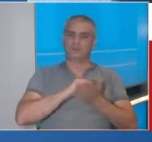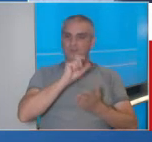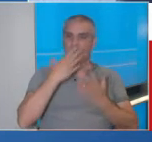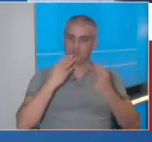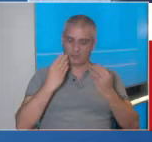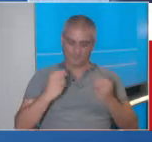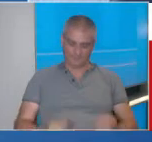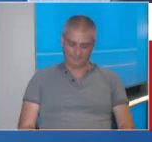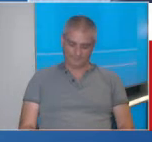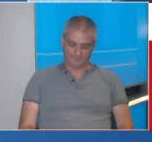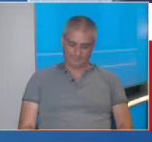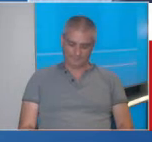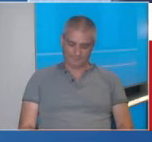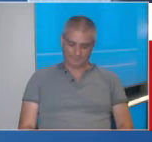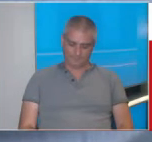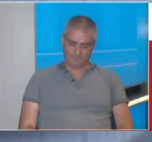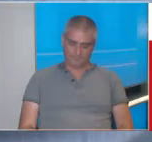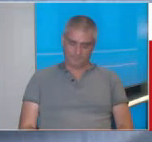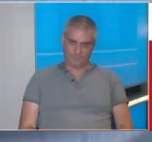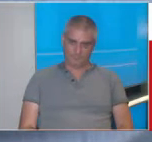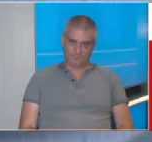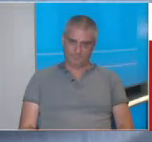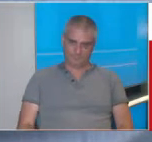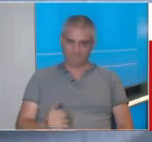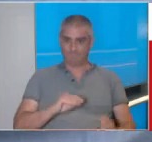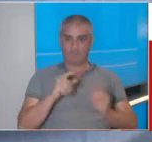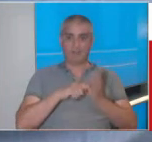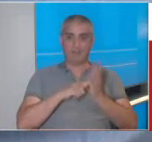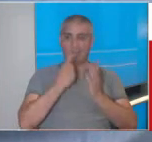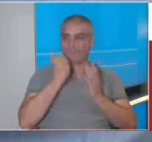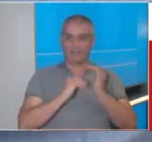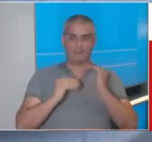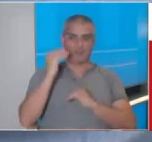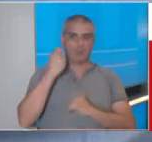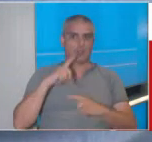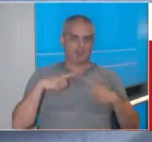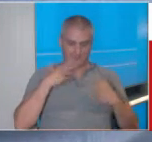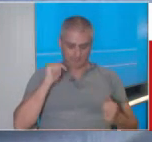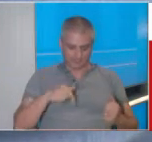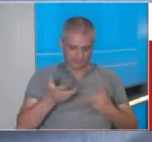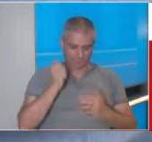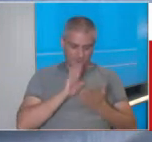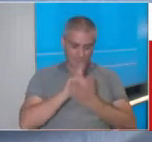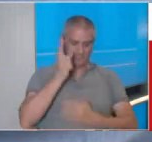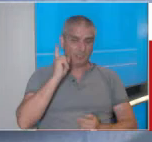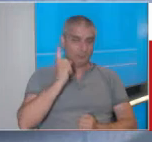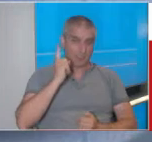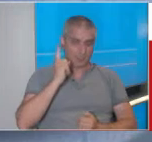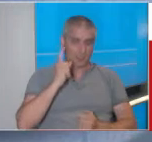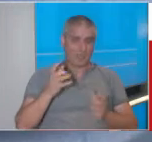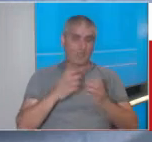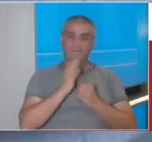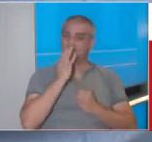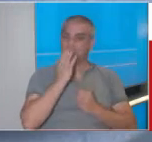תודה רבה לך, להתראות. תודה, תודה. מכאן לגל עליית המחירים ויוקר המחיה בישראל. לפני 11 שנים,